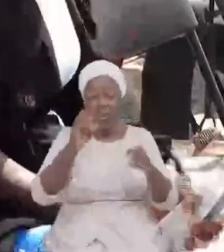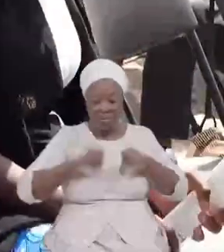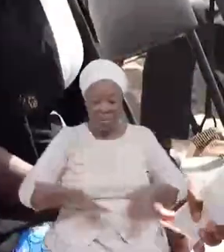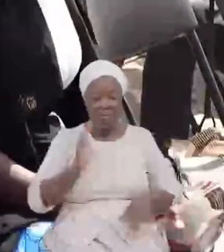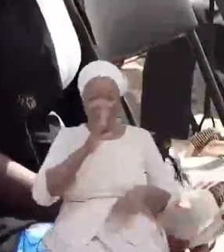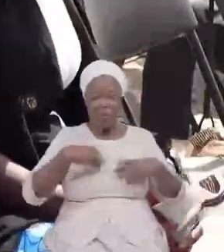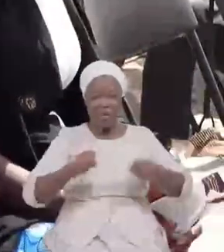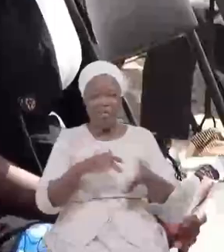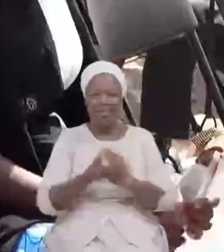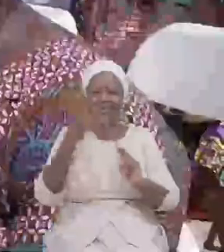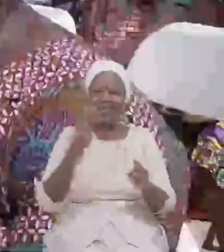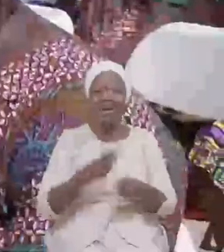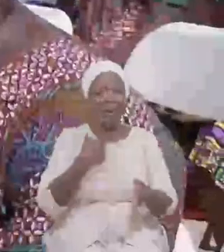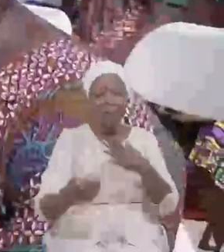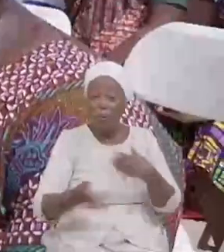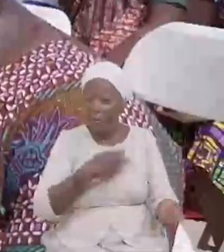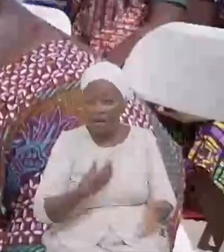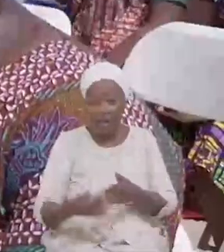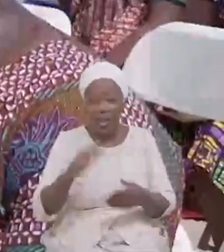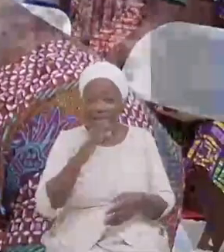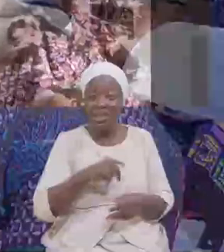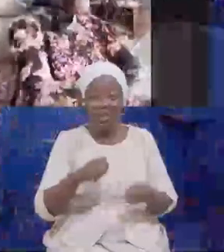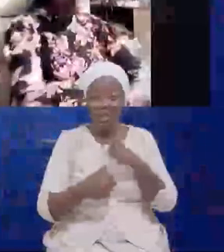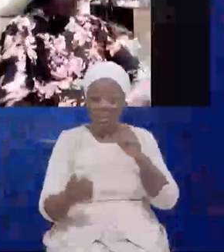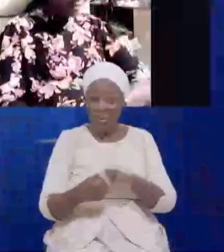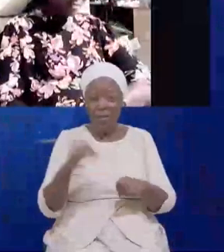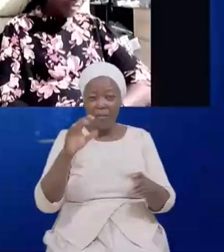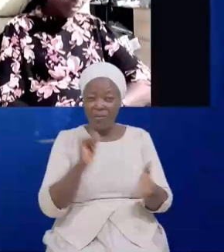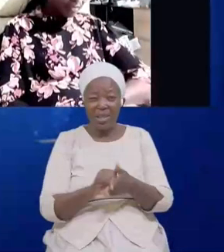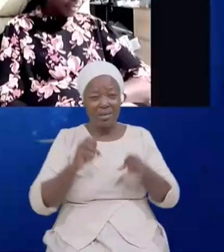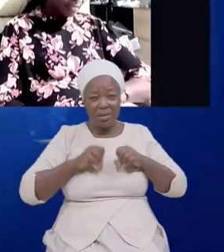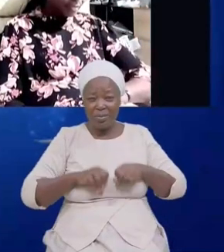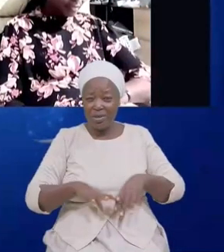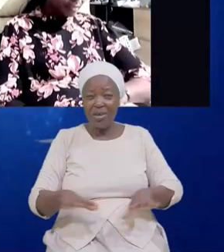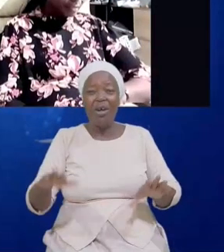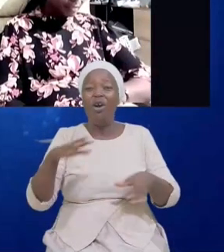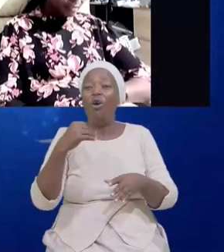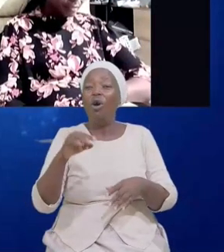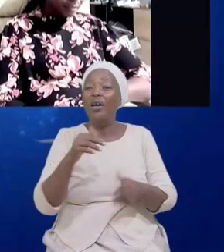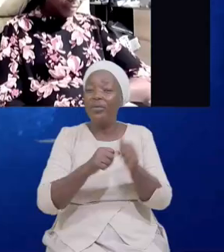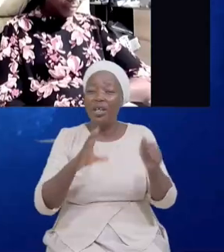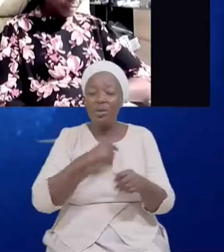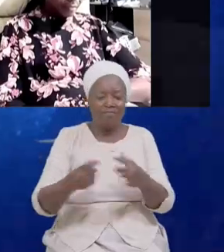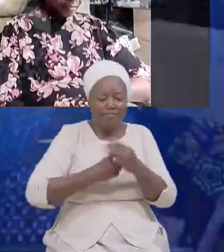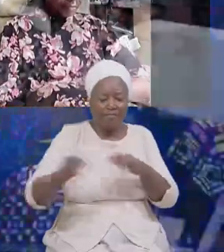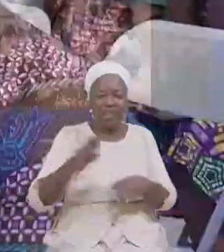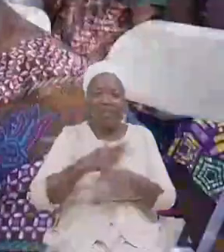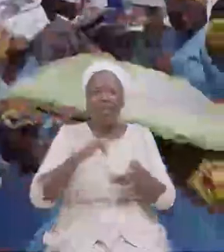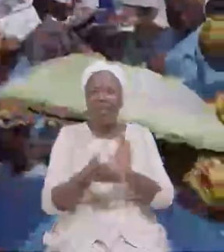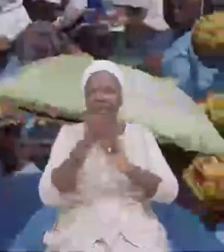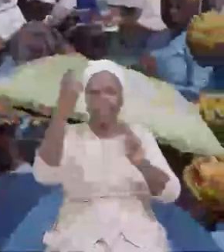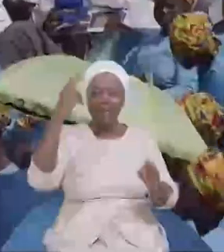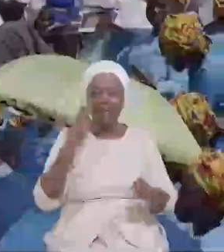Aujourd'hui, quelle que soit la cause de ce cœur brisé, tout va disparaître au nom de